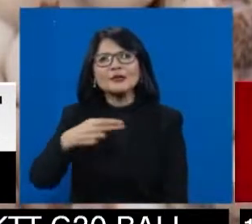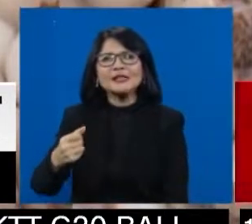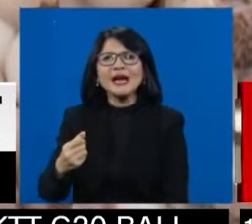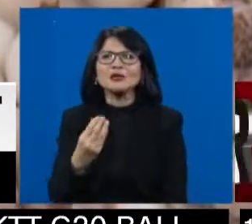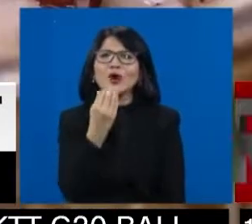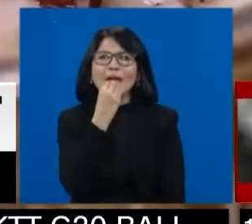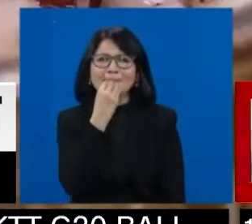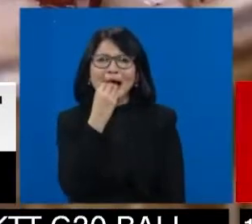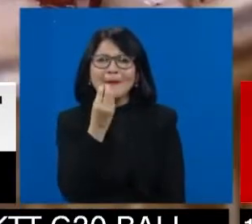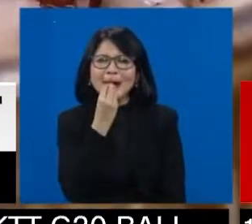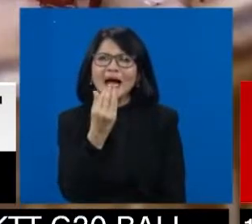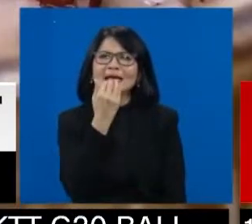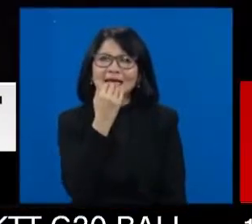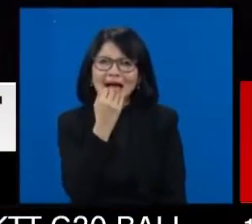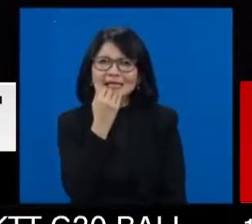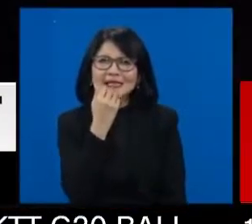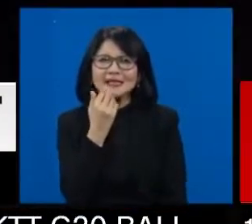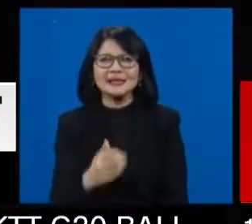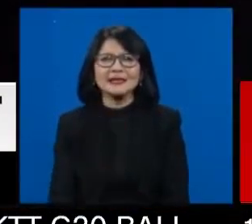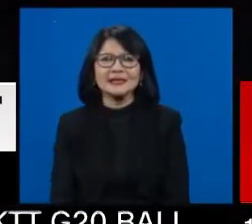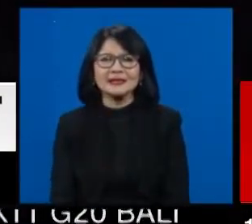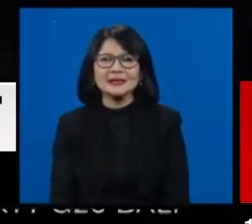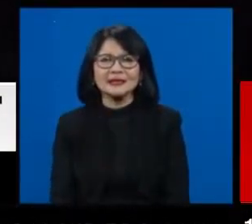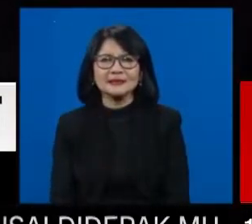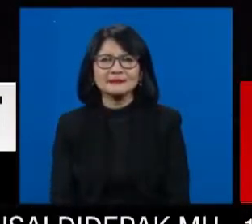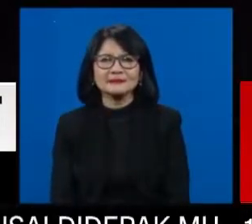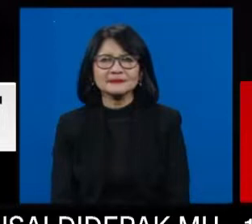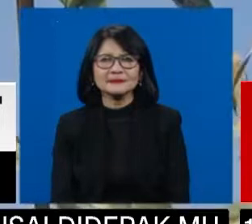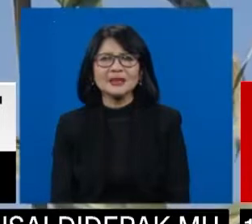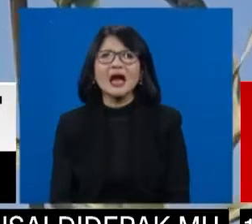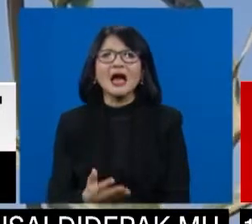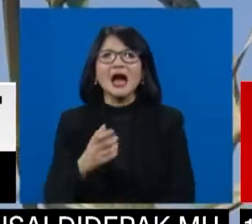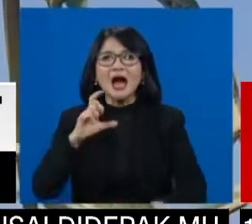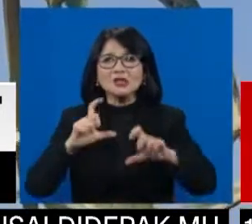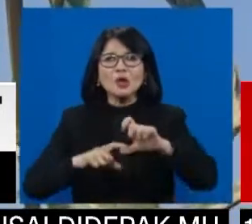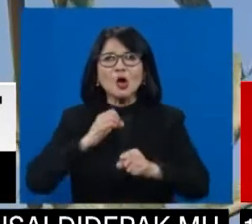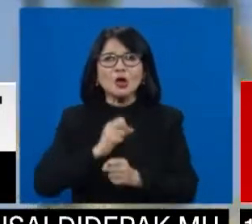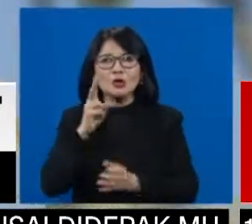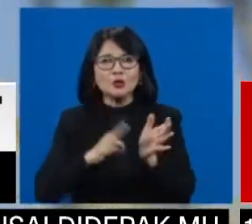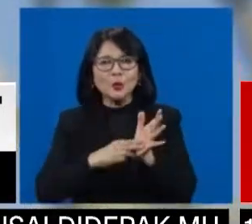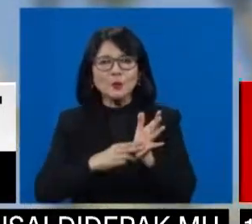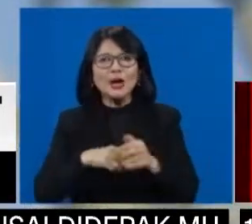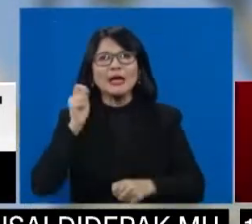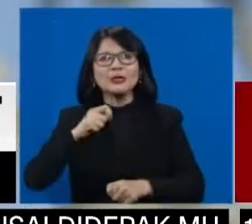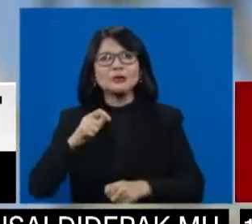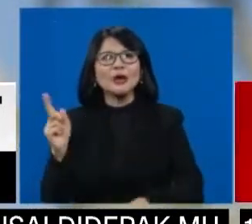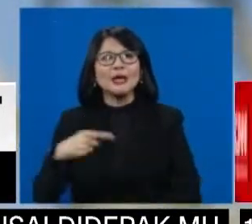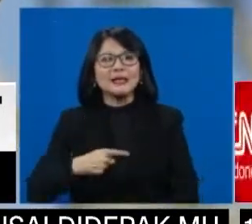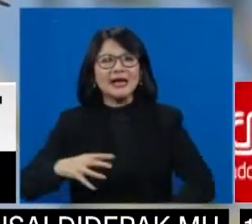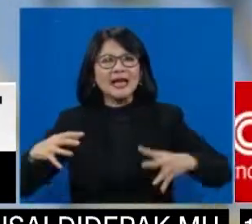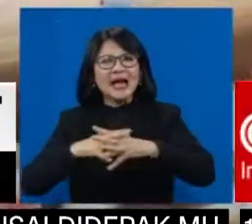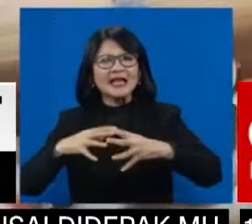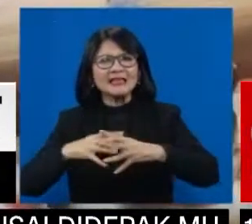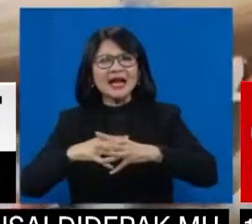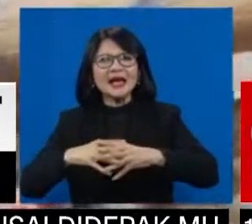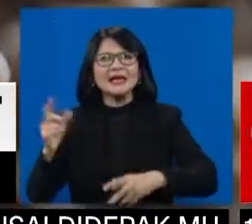nasi dalam berbagai hidangan sehari-hari. Sorghum merupakan tanaman serealia yang berasal dari tanah gersang